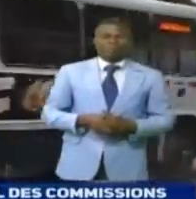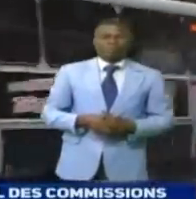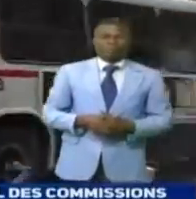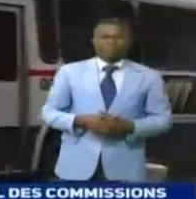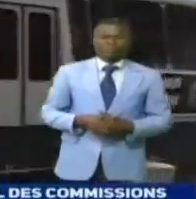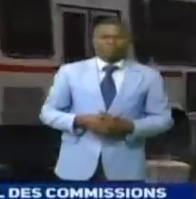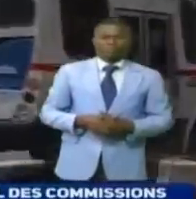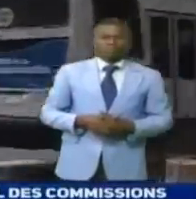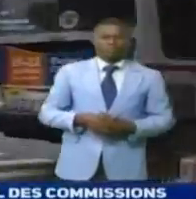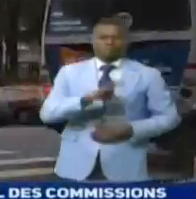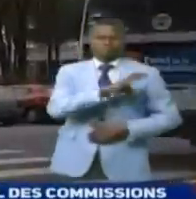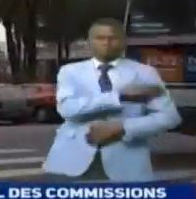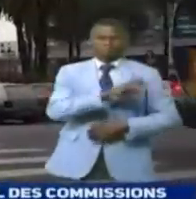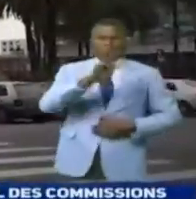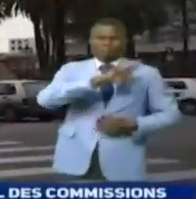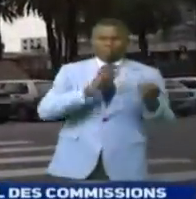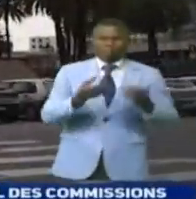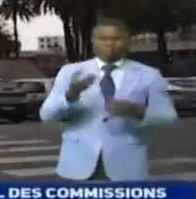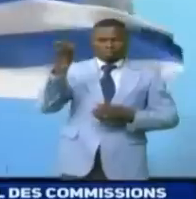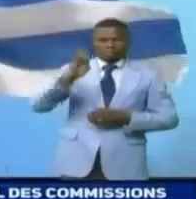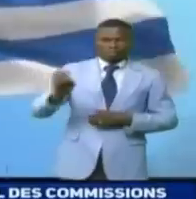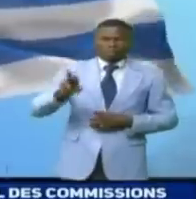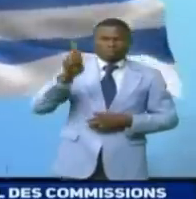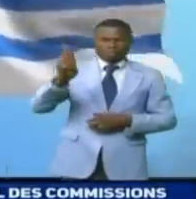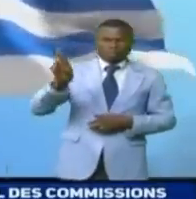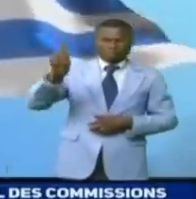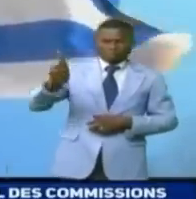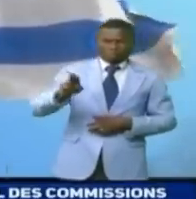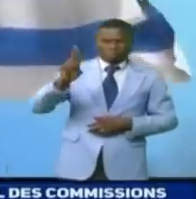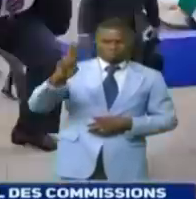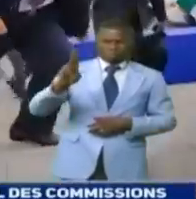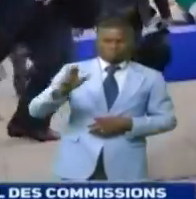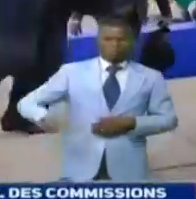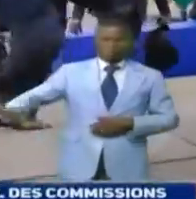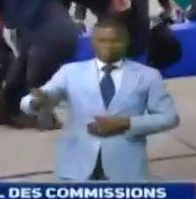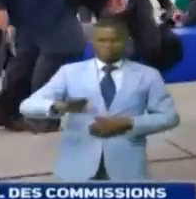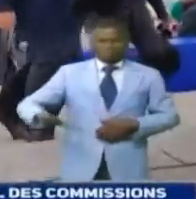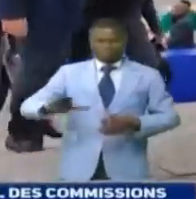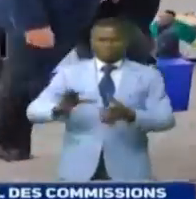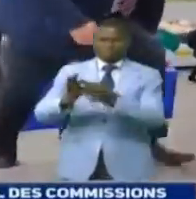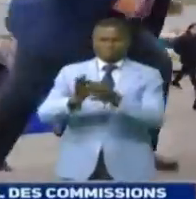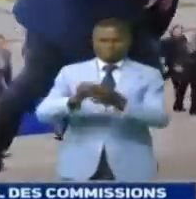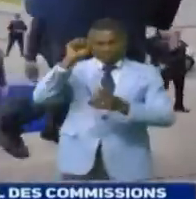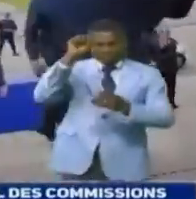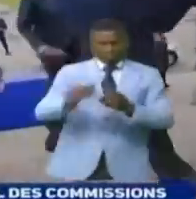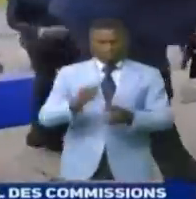Montevideo, capitale de la République orientale de l'Uruguay, pays d'Amérique du Sud, accueille depuis ce